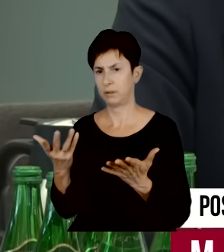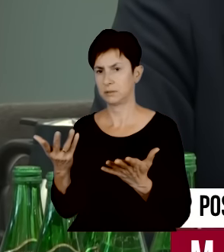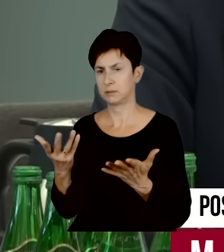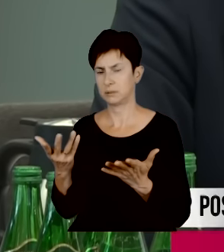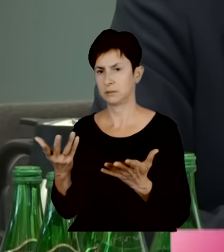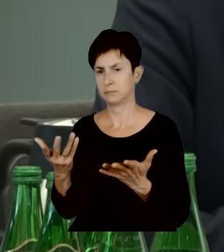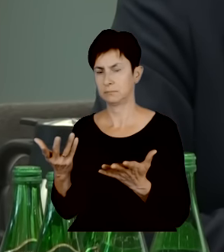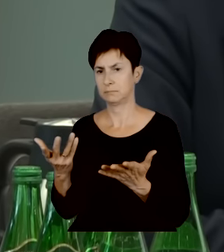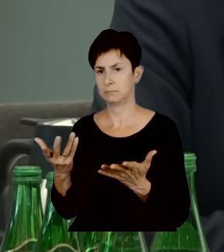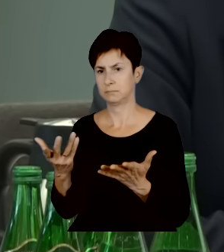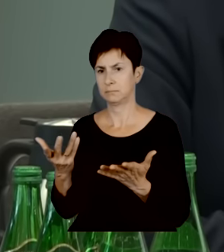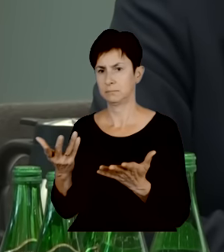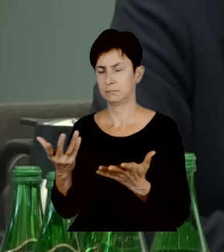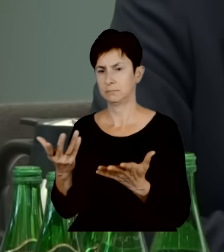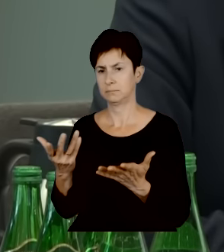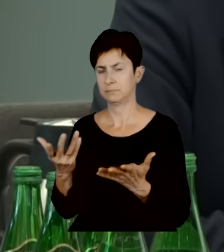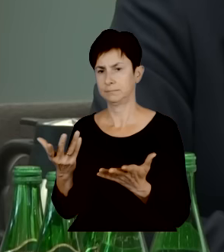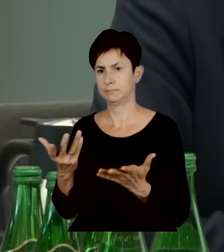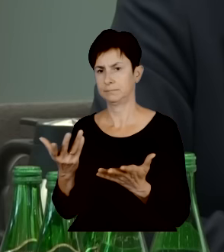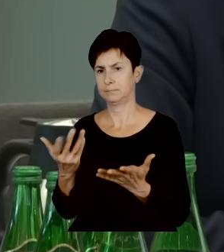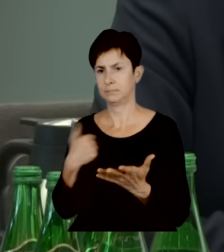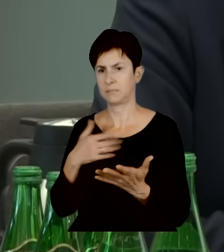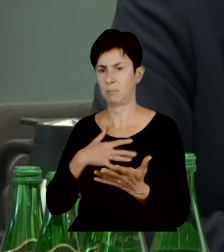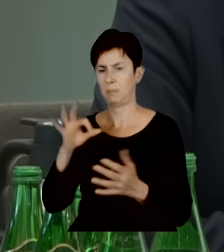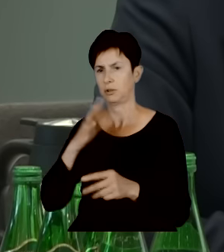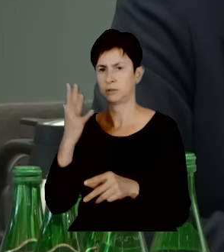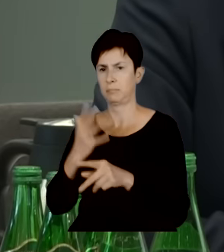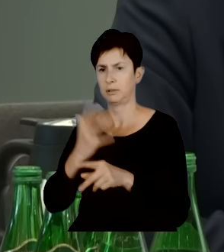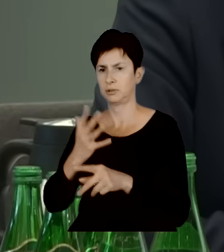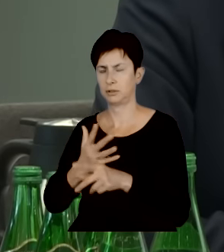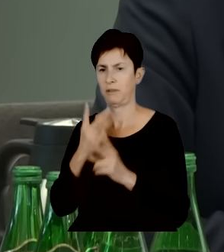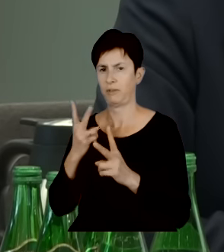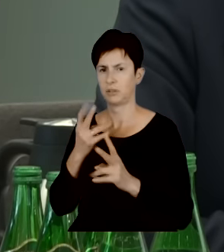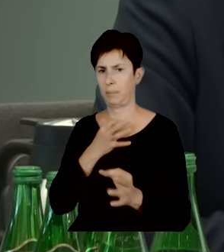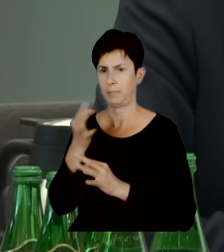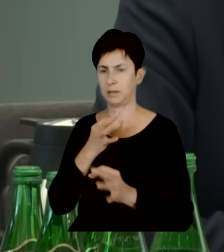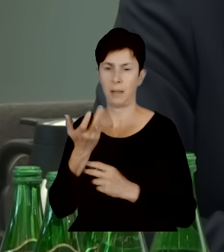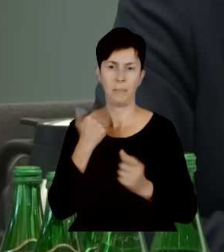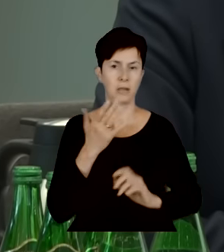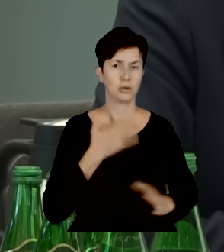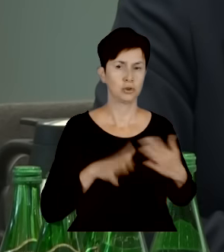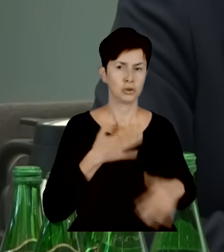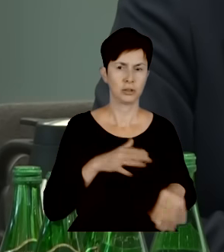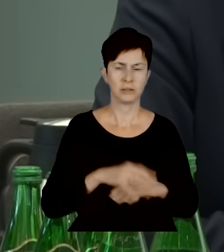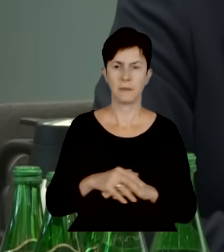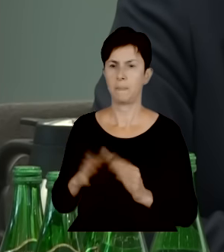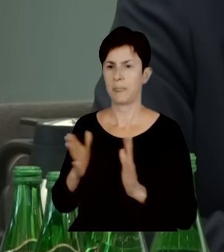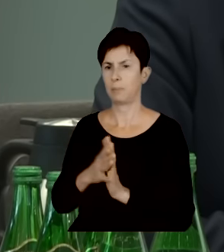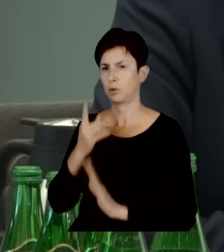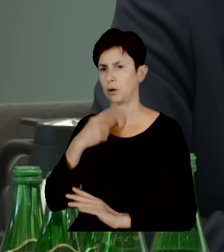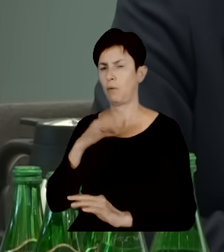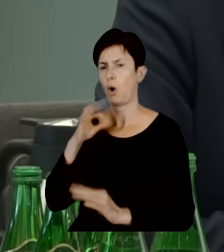zadawać a ja mam do pana jeszcze około 50 istotnych pytań nie pandemi tylko proszę ostatnie